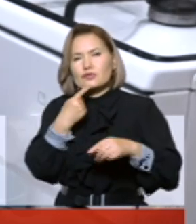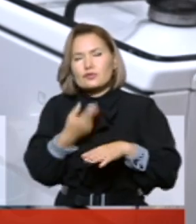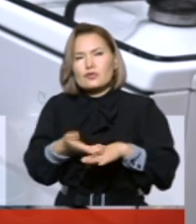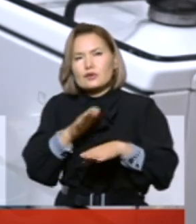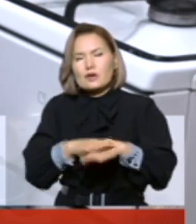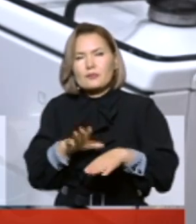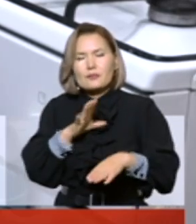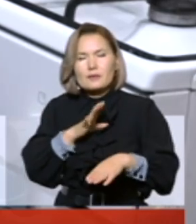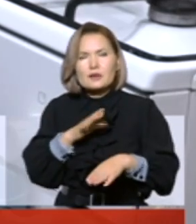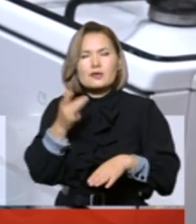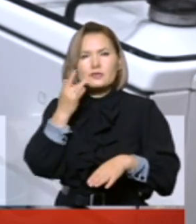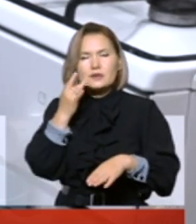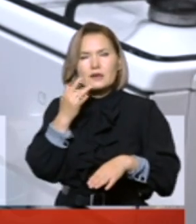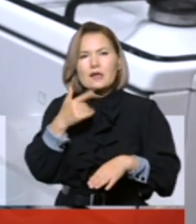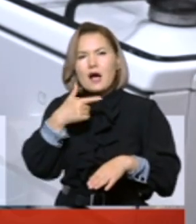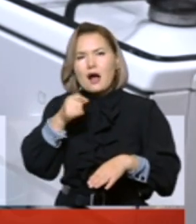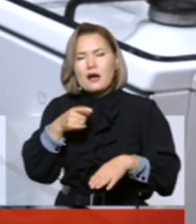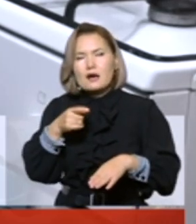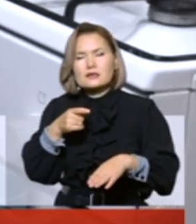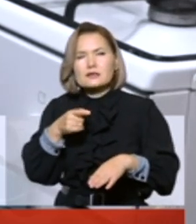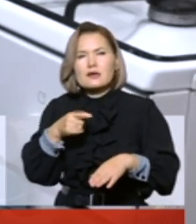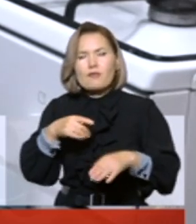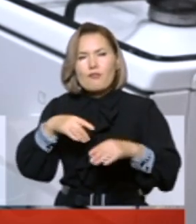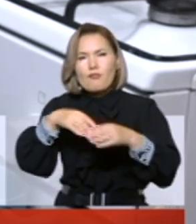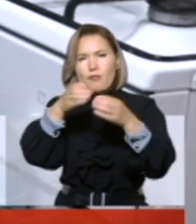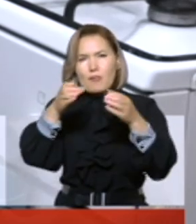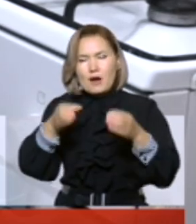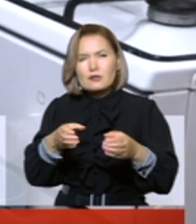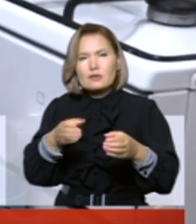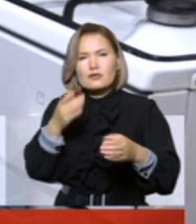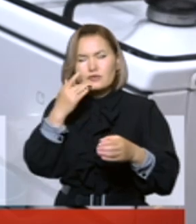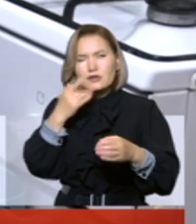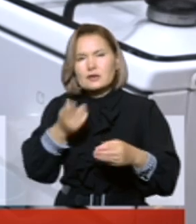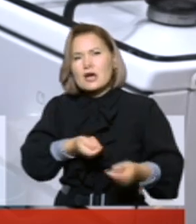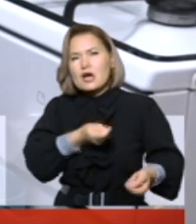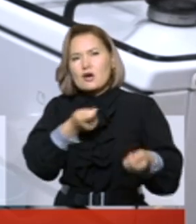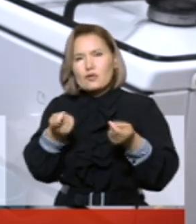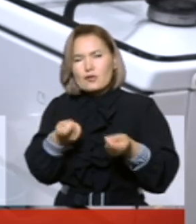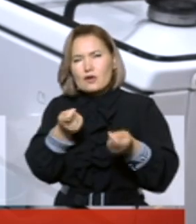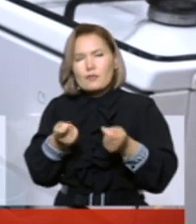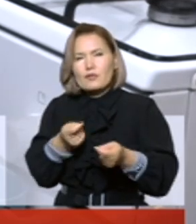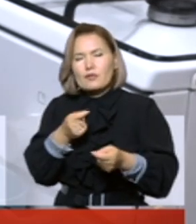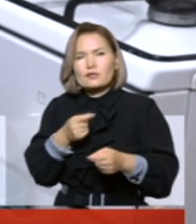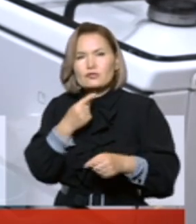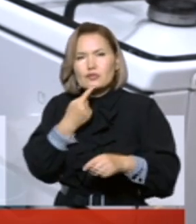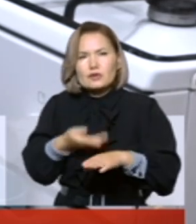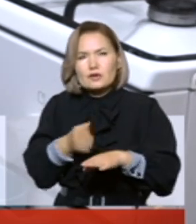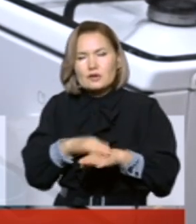балон ал сатып аламыз. Сөйтіп өмір сүрдік қой енді. Енді мына